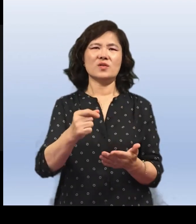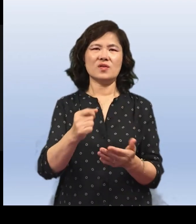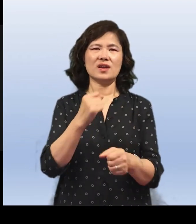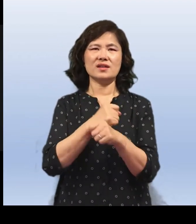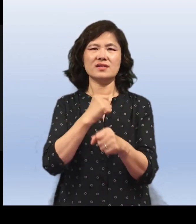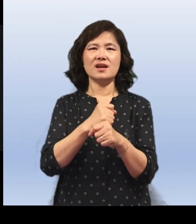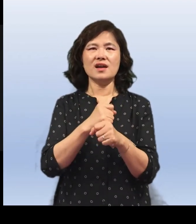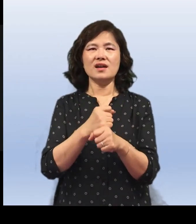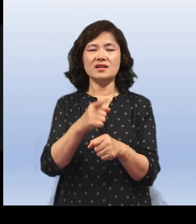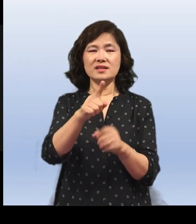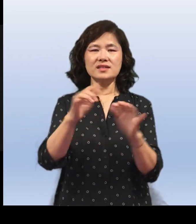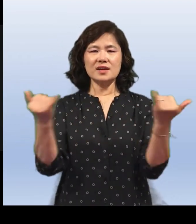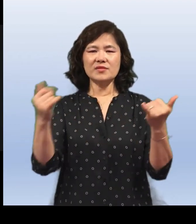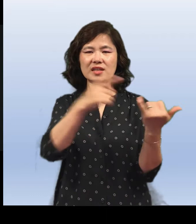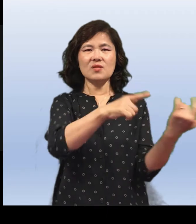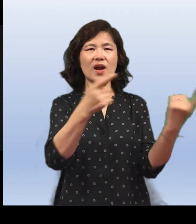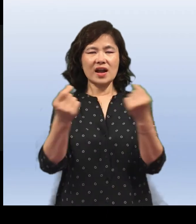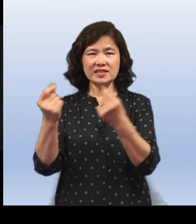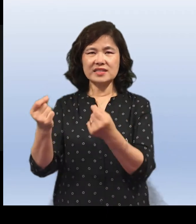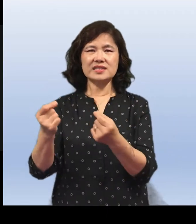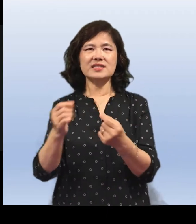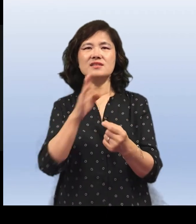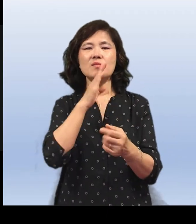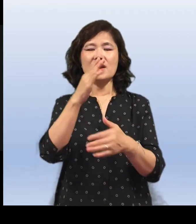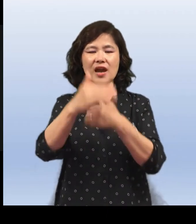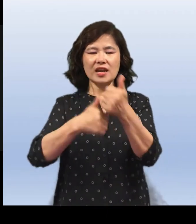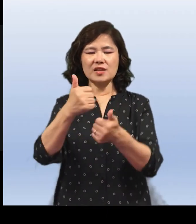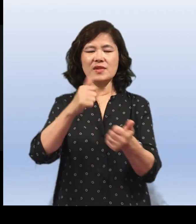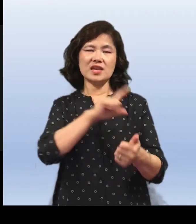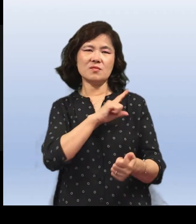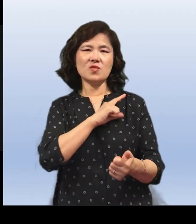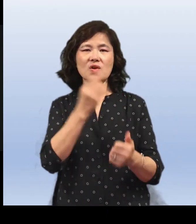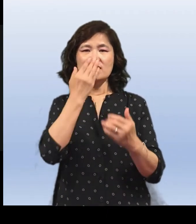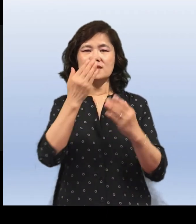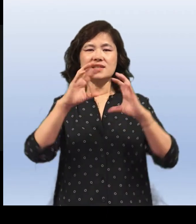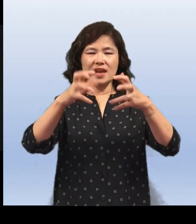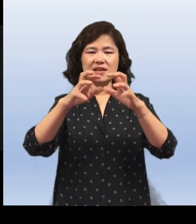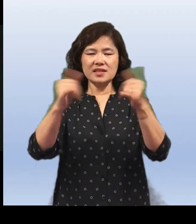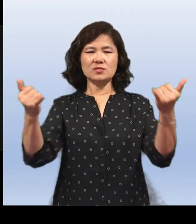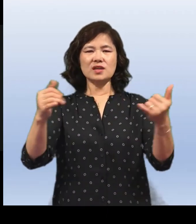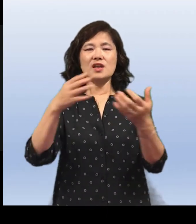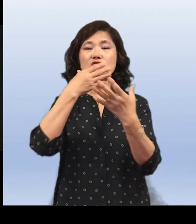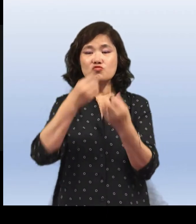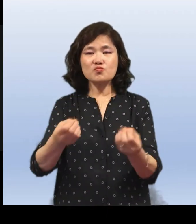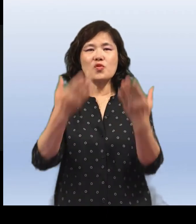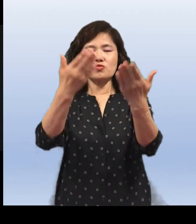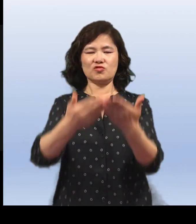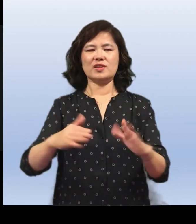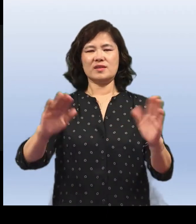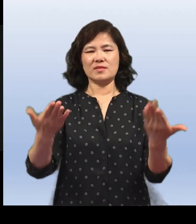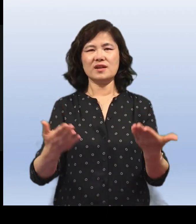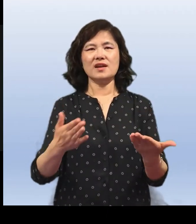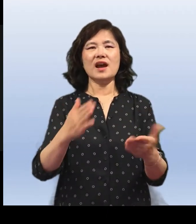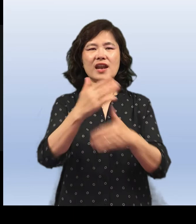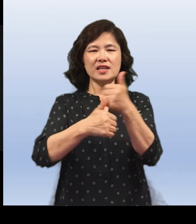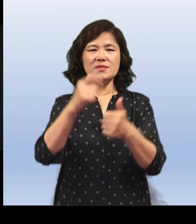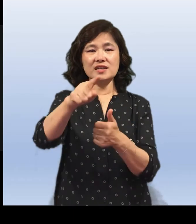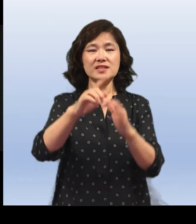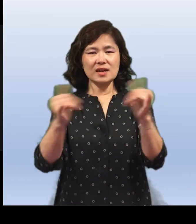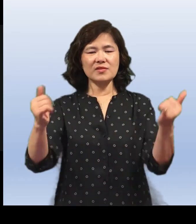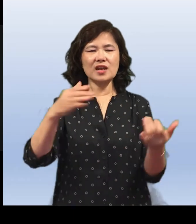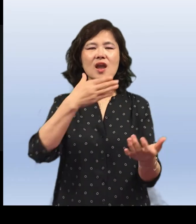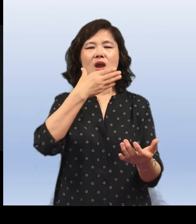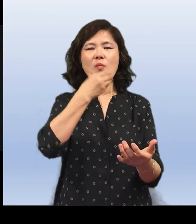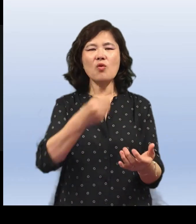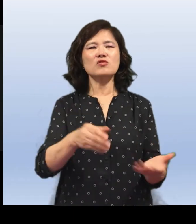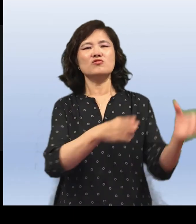하라. 그들이 이같이 내 이름으로 이스라엘 자손에게 축복할지니라. 내가 그들에게 복을